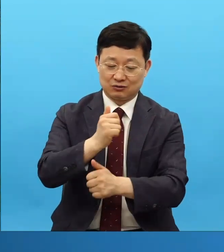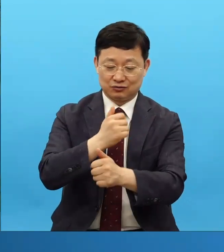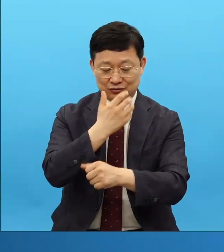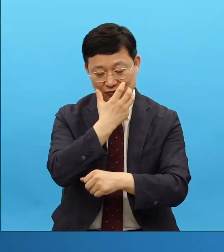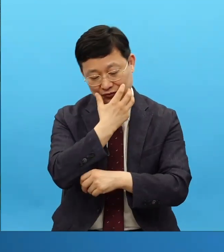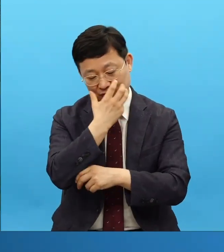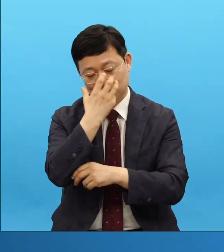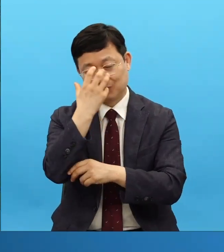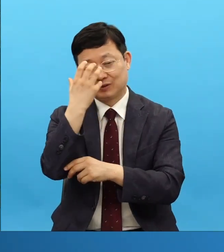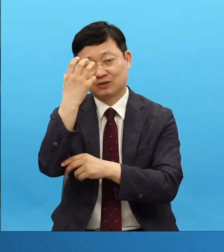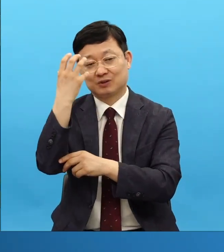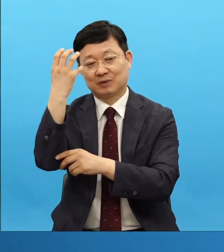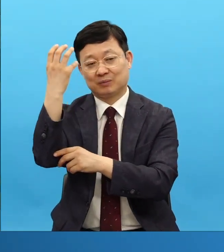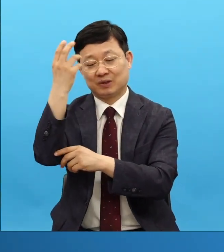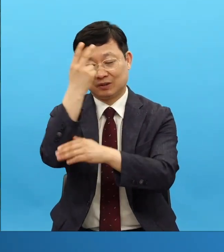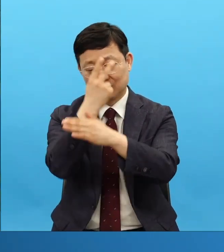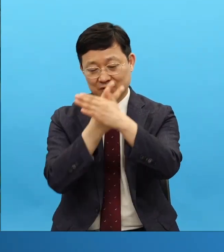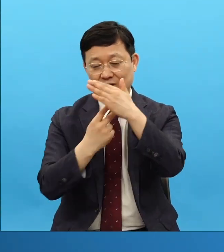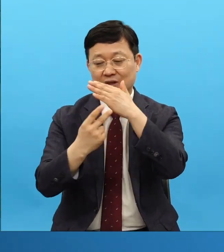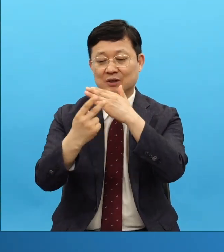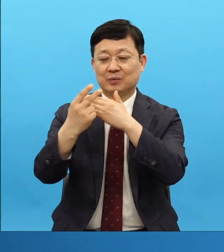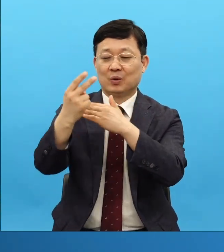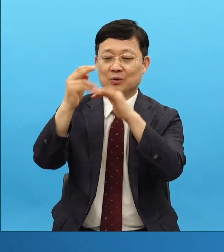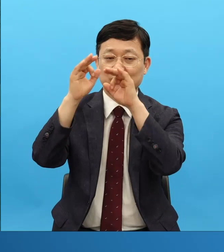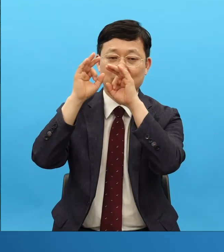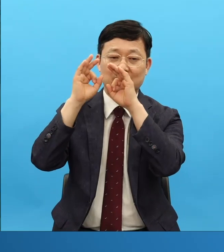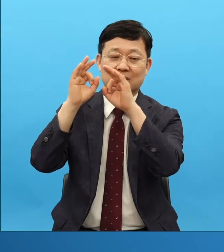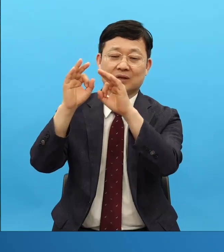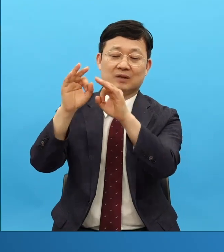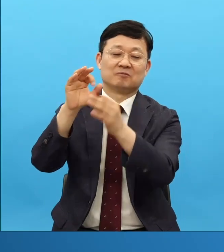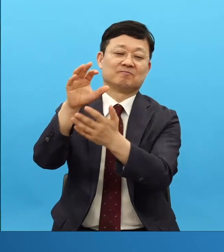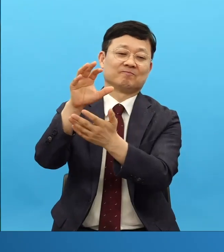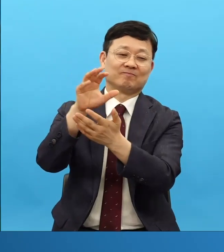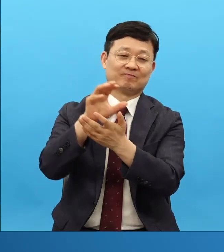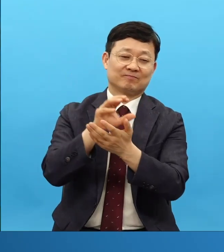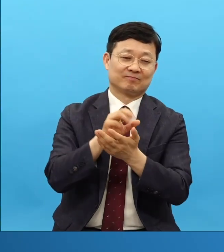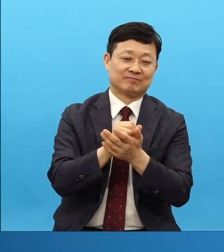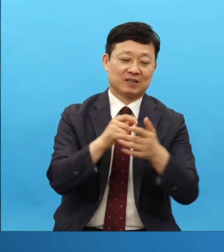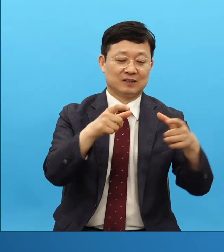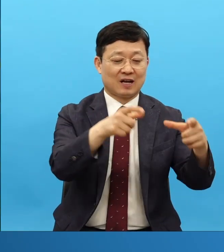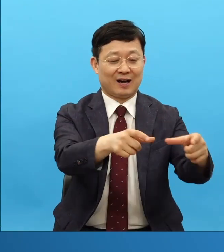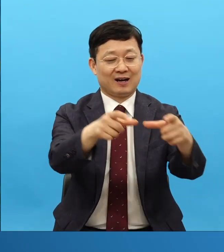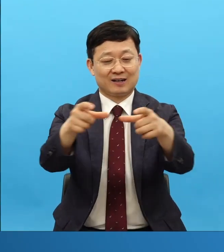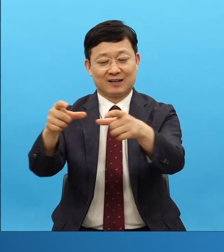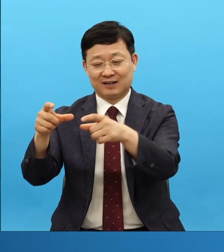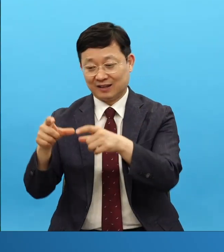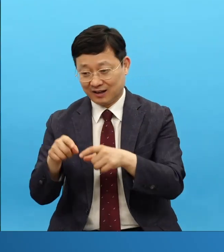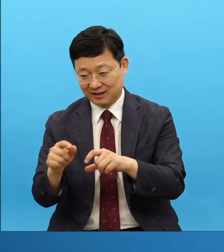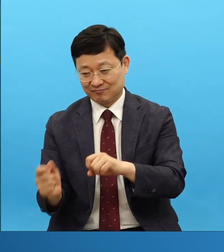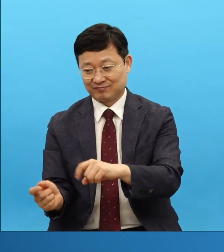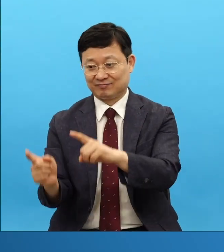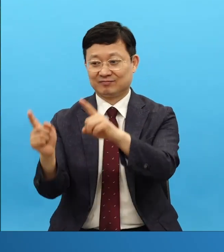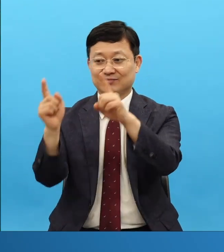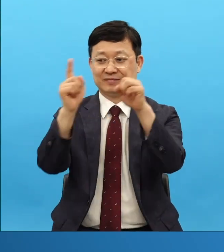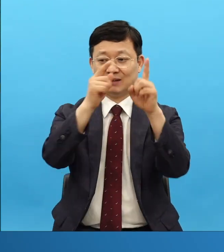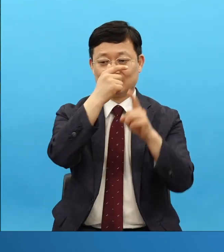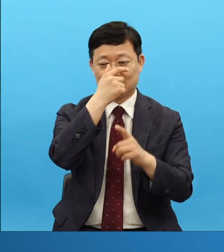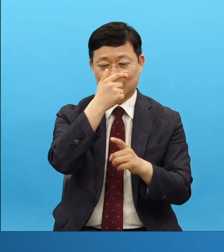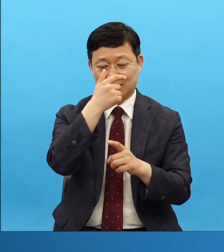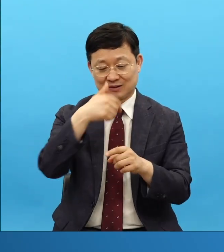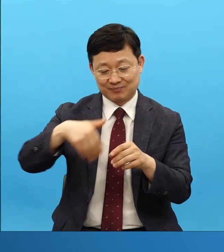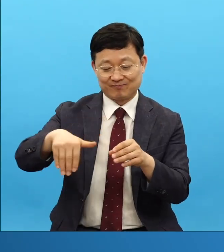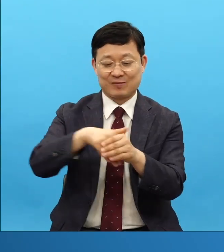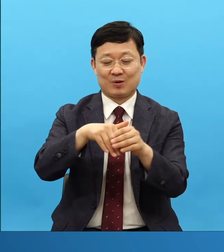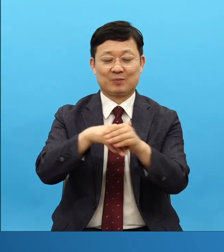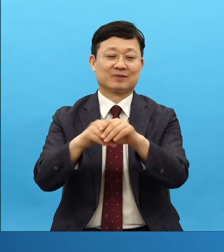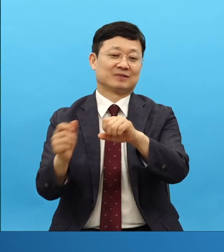그대가 꿈을 꾸고 비전을 품네. 지역이 살아나 문화가